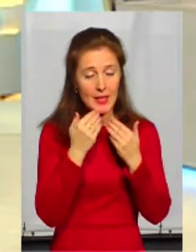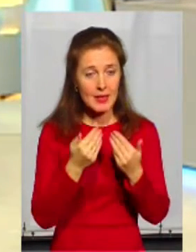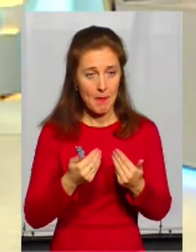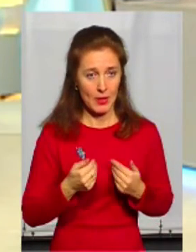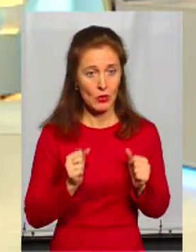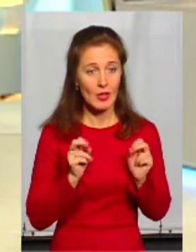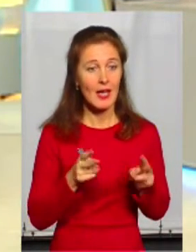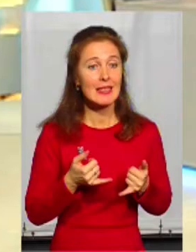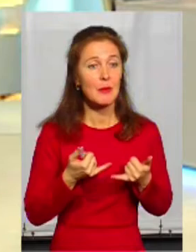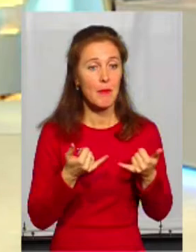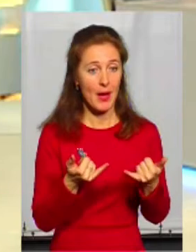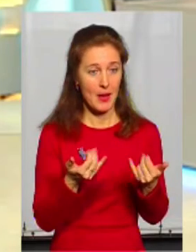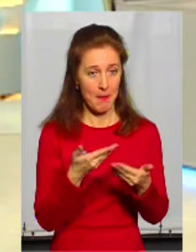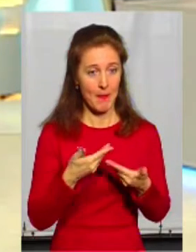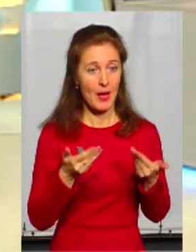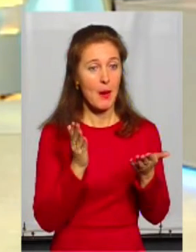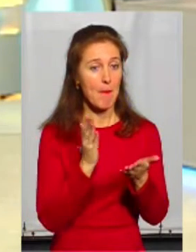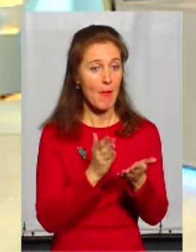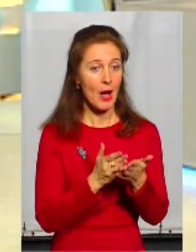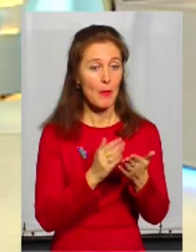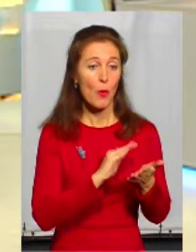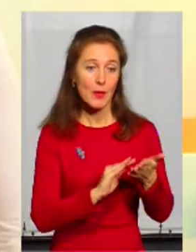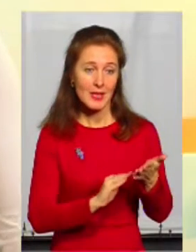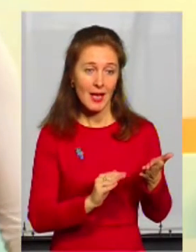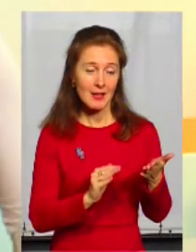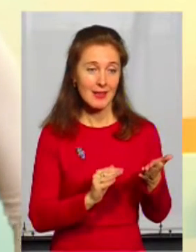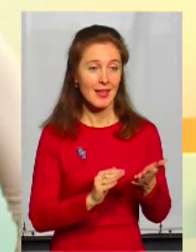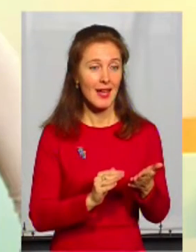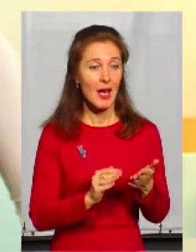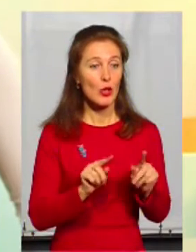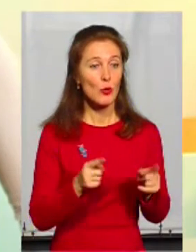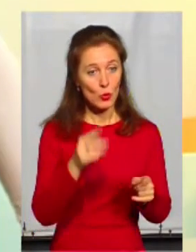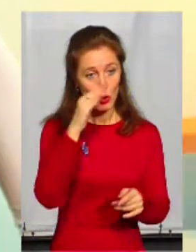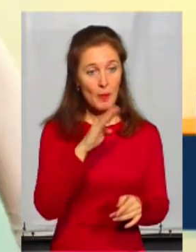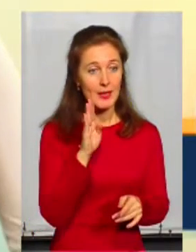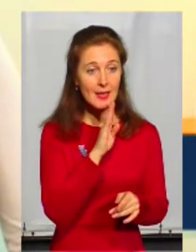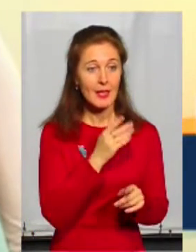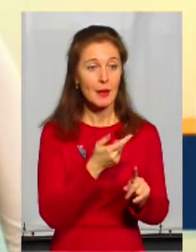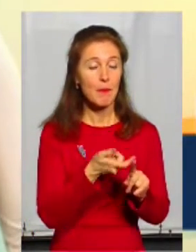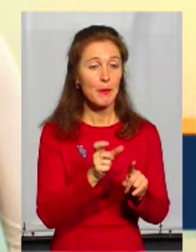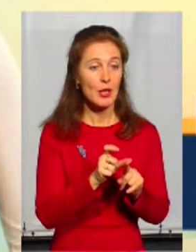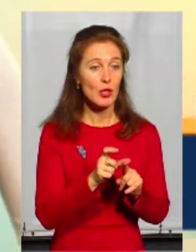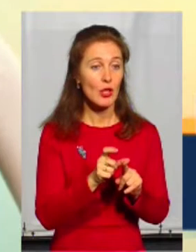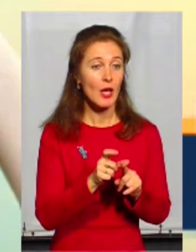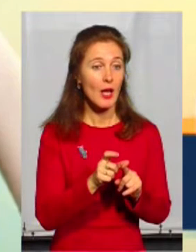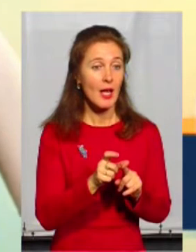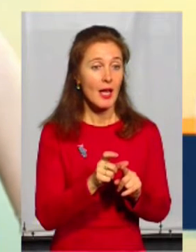тепер ми маємо писати і говорити, тому що батьки, вони більш свідомі носії мови.